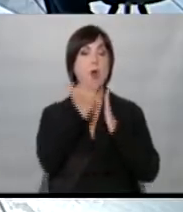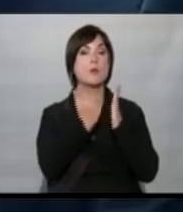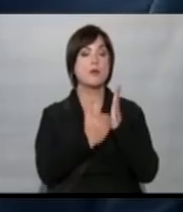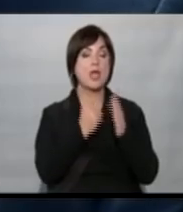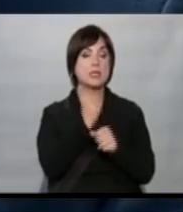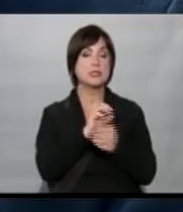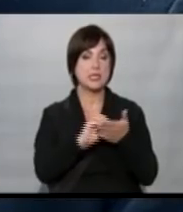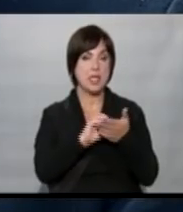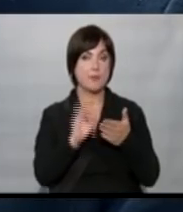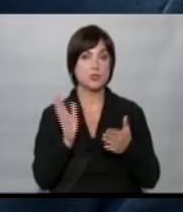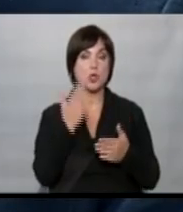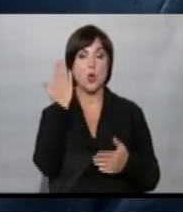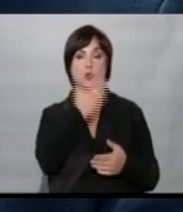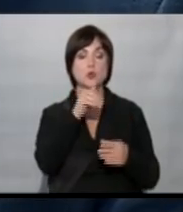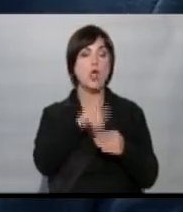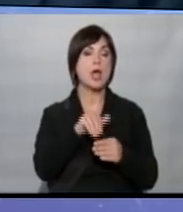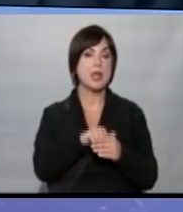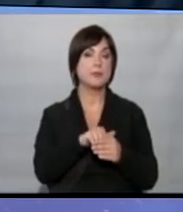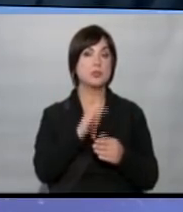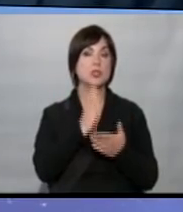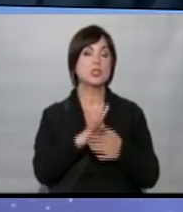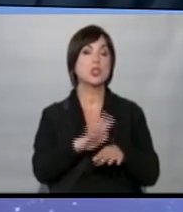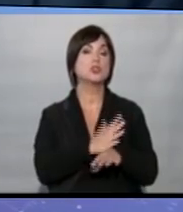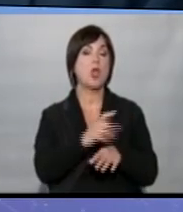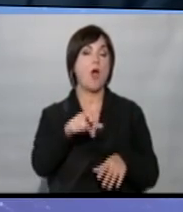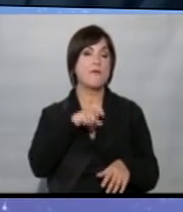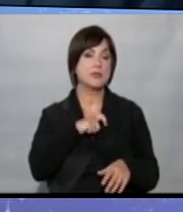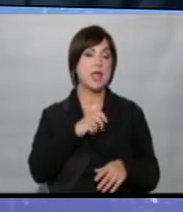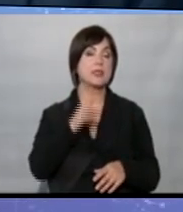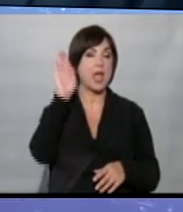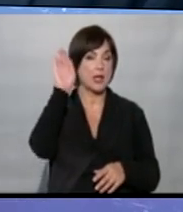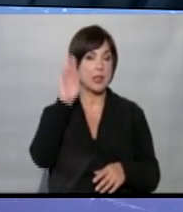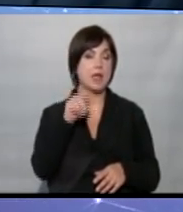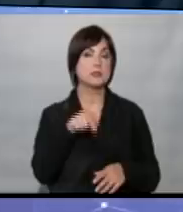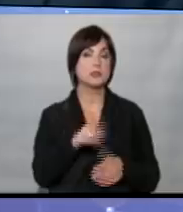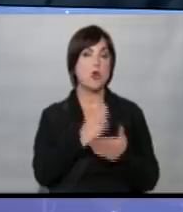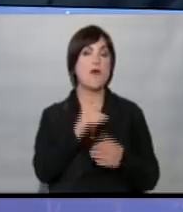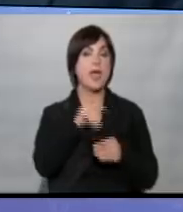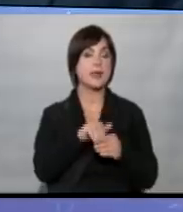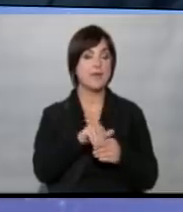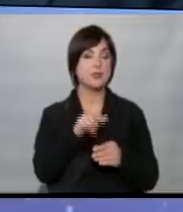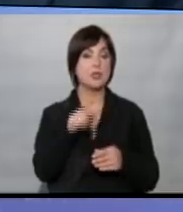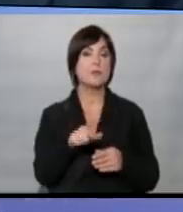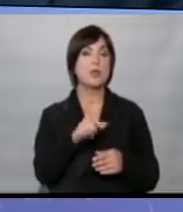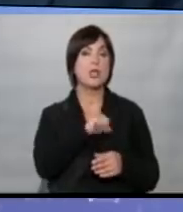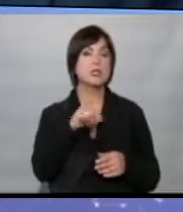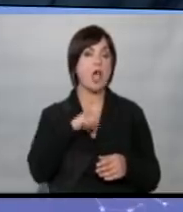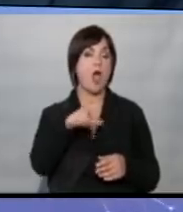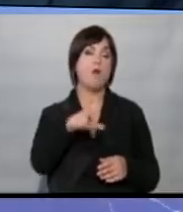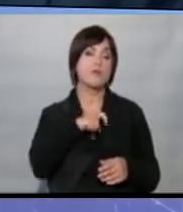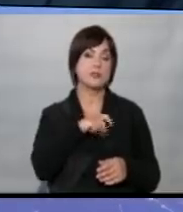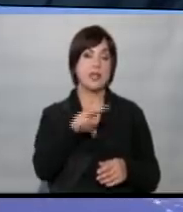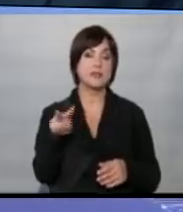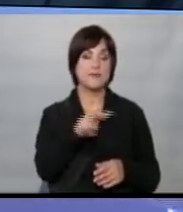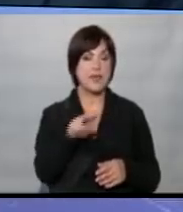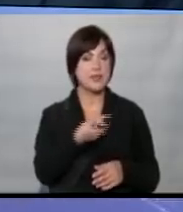си напиша дека доколку биде успешен референдумот, тие ќе се чувствуваат обврзани да гласа. Да, тоа референдумот на некој начин се само обврза и двете,